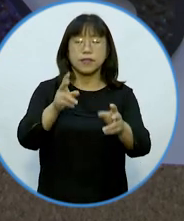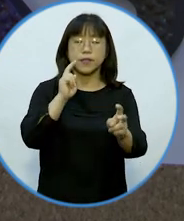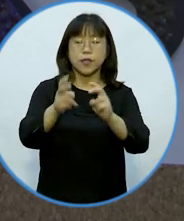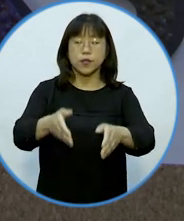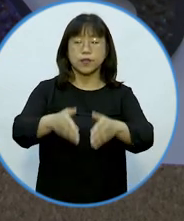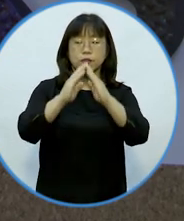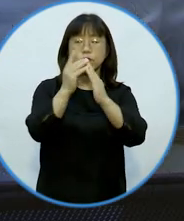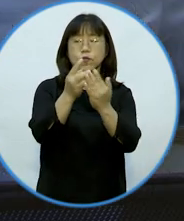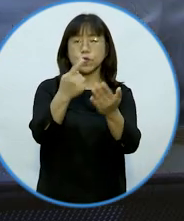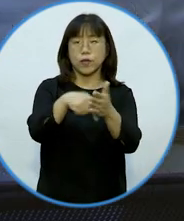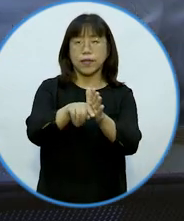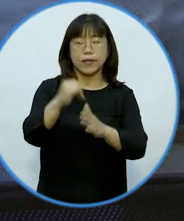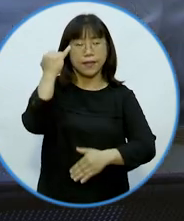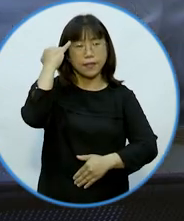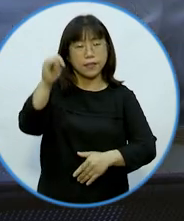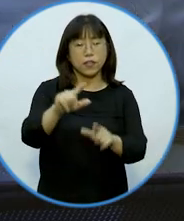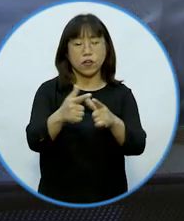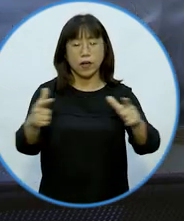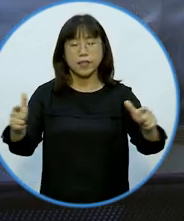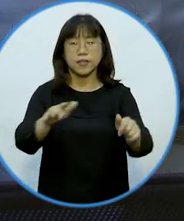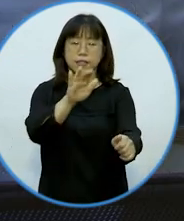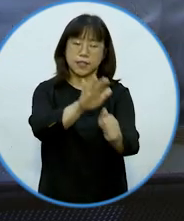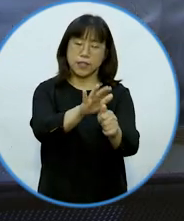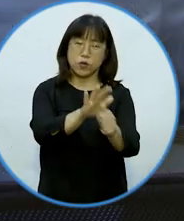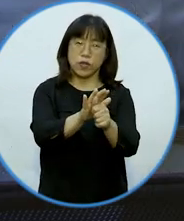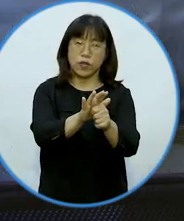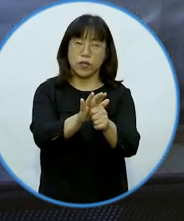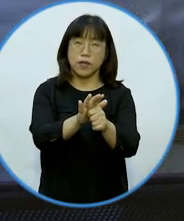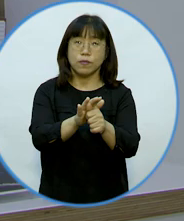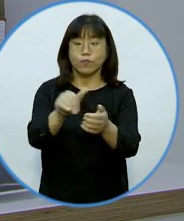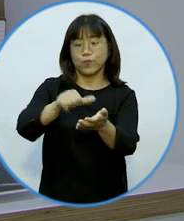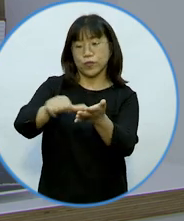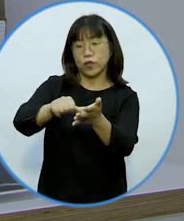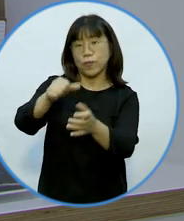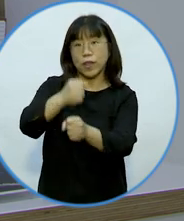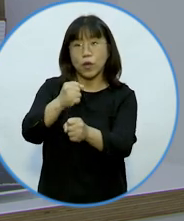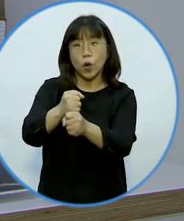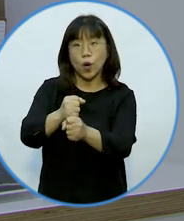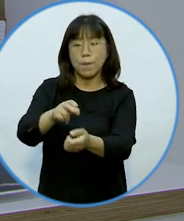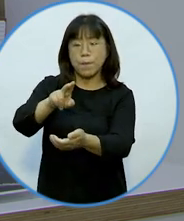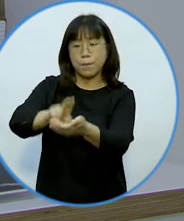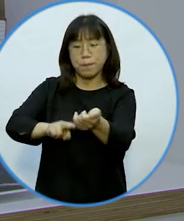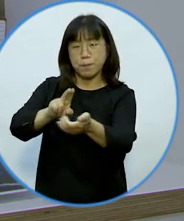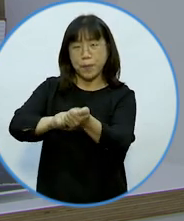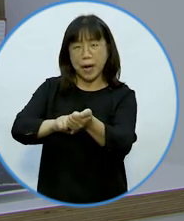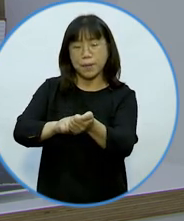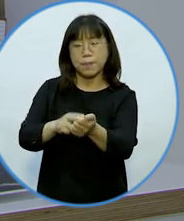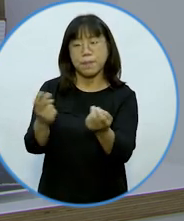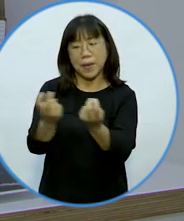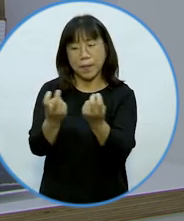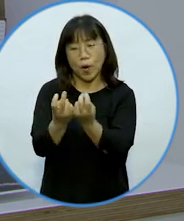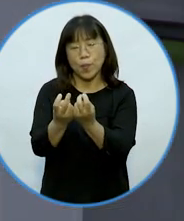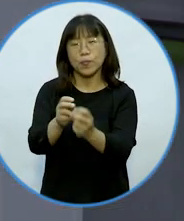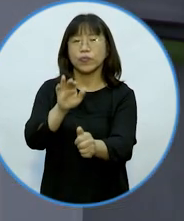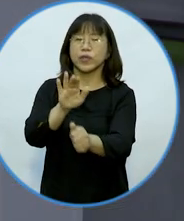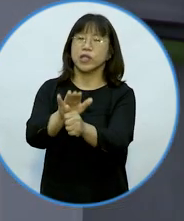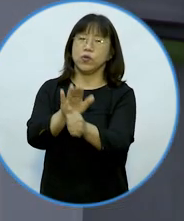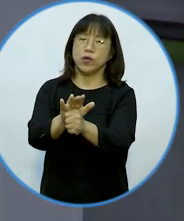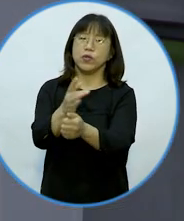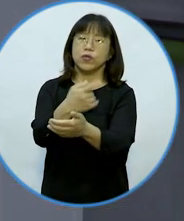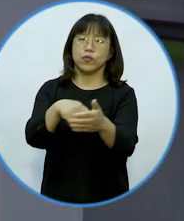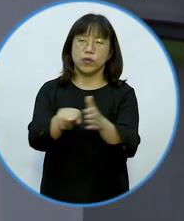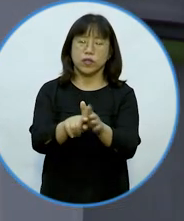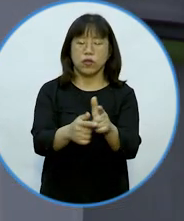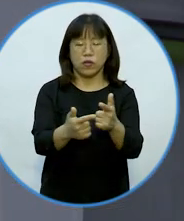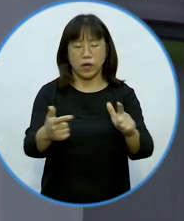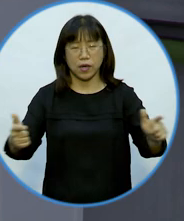창업 아이템의 사업화를 위한 단계적 컨설팅 및 지원, 시제품 제작 지원, 판로 개척을 위한 지원 등